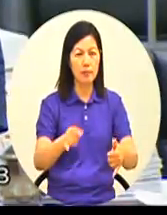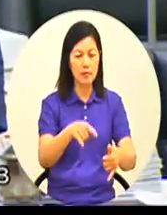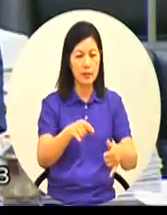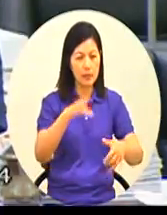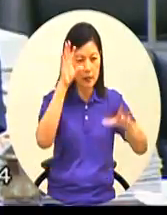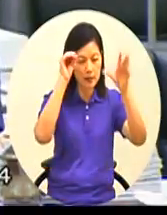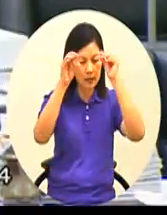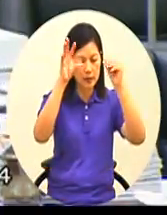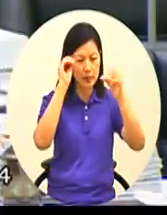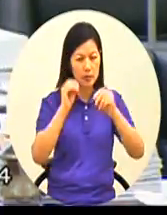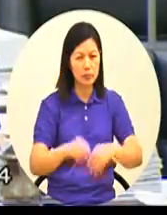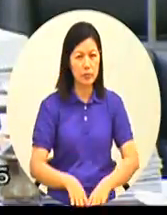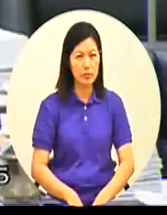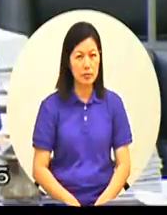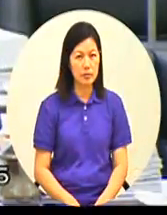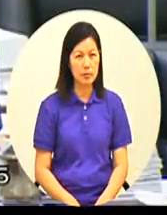息，